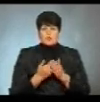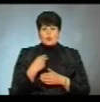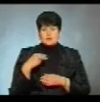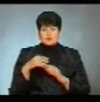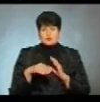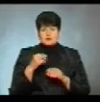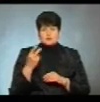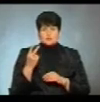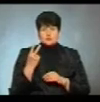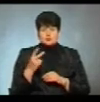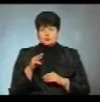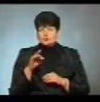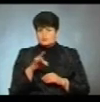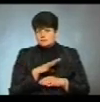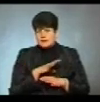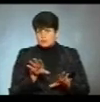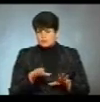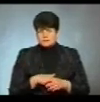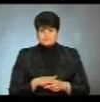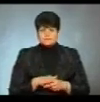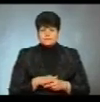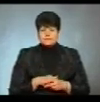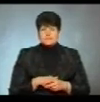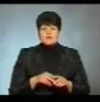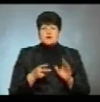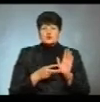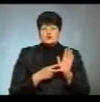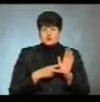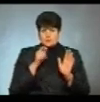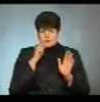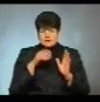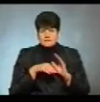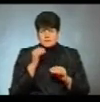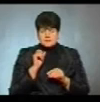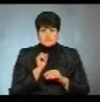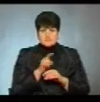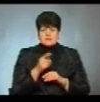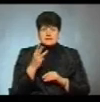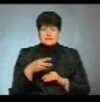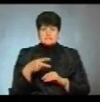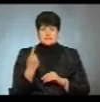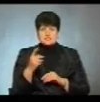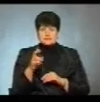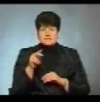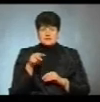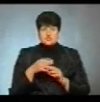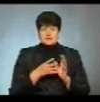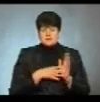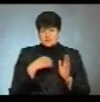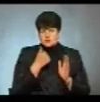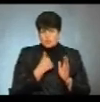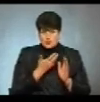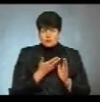обрали, другого туру не було. 7-й в Україні вибори президента призначили на 31 березня 2019